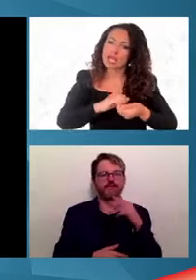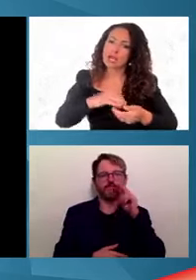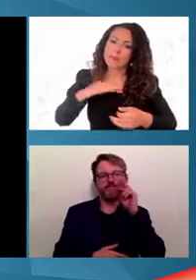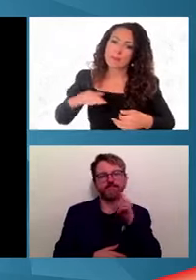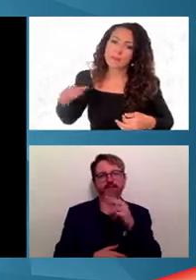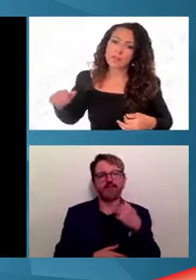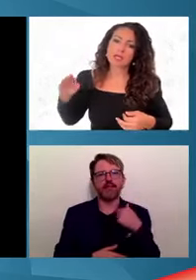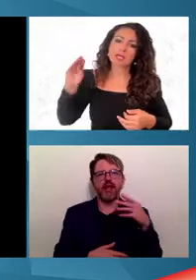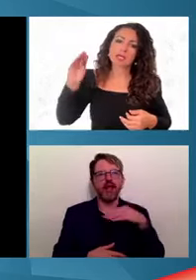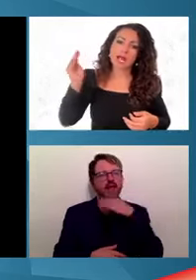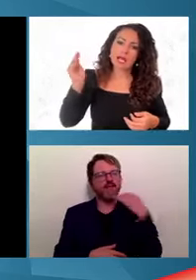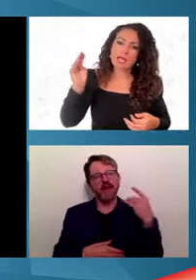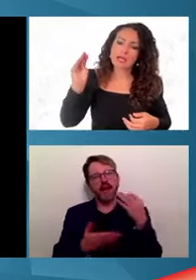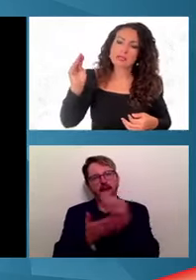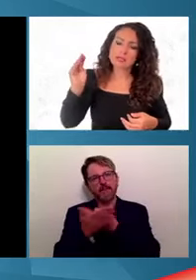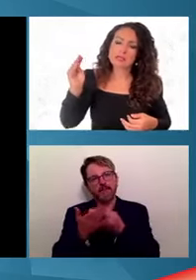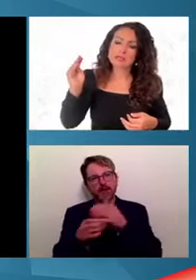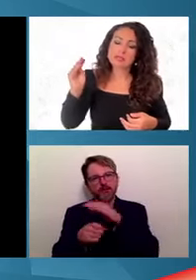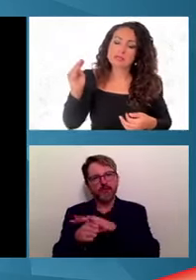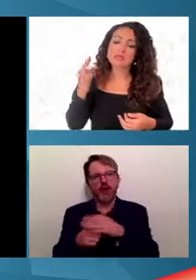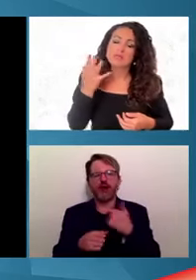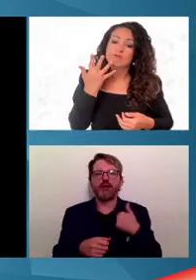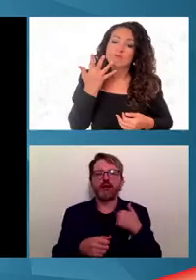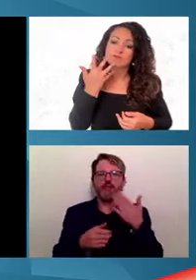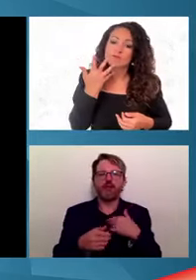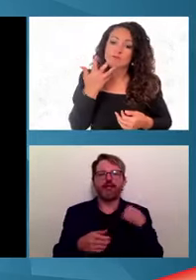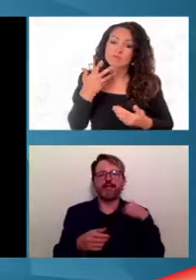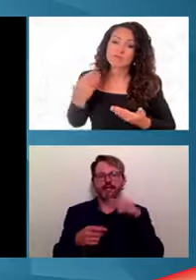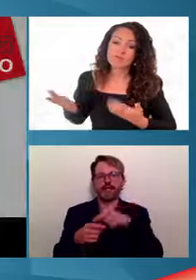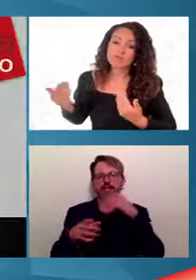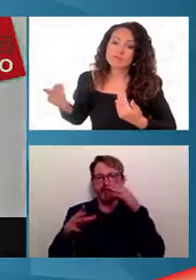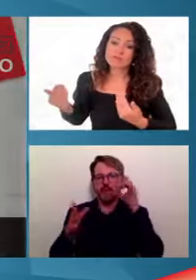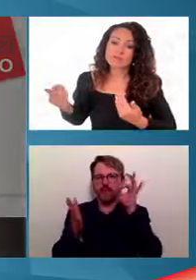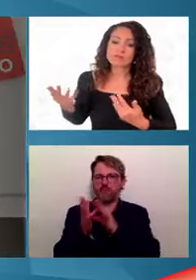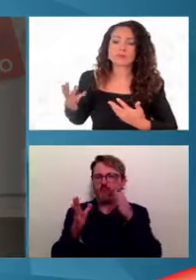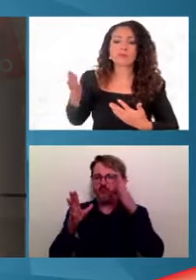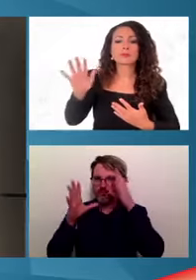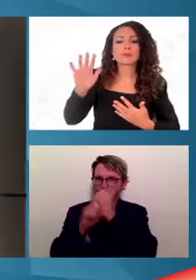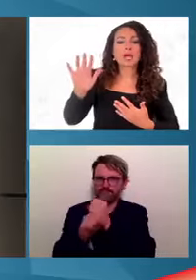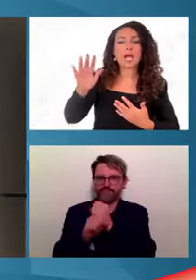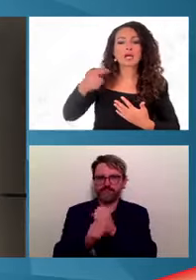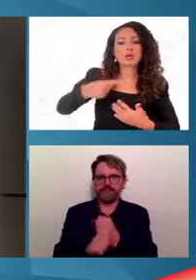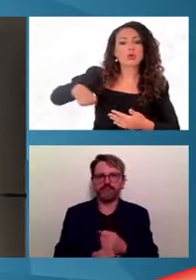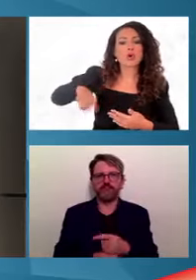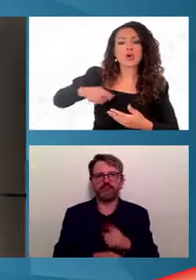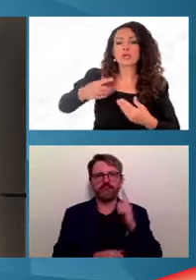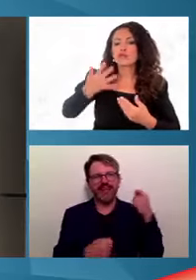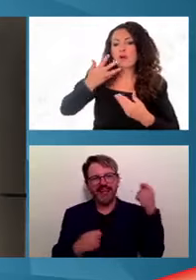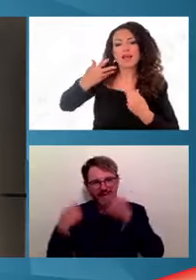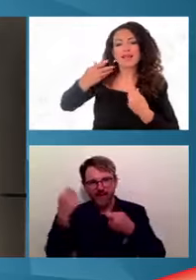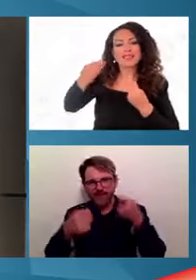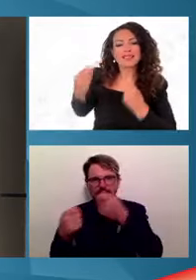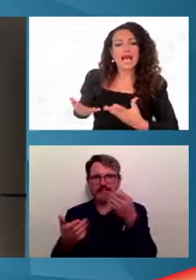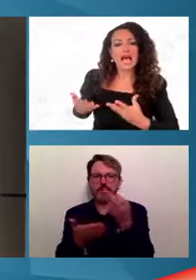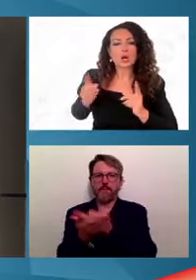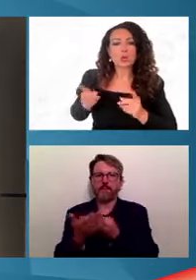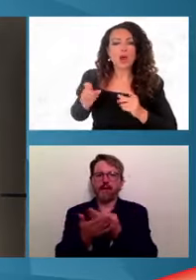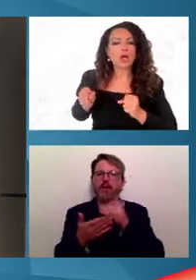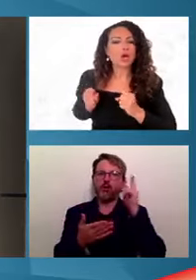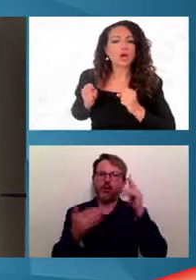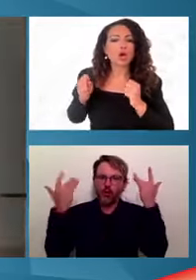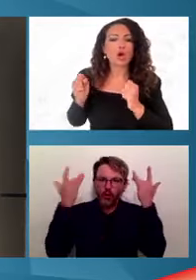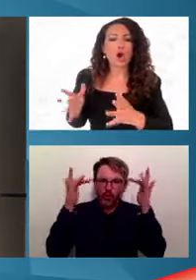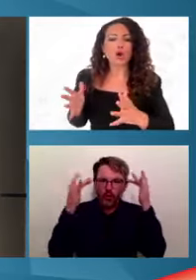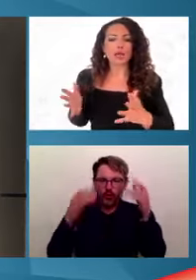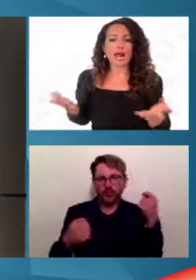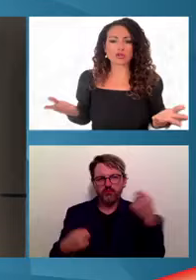Bildungsbereich, aber wie gesagt, ich möchte vor allem auf diesen Punkt fokussieren. Investieren wir in Bildung und investieren wir in Kultur. Wir haben gesehen, es